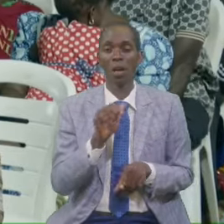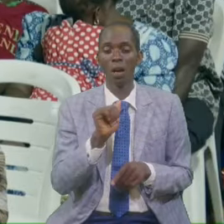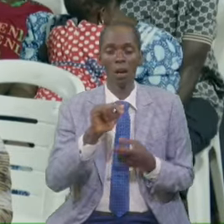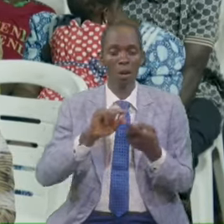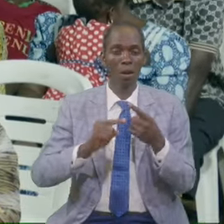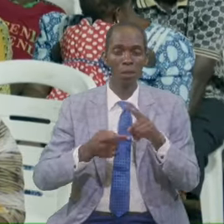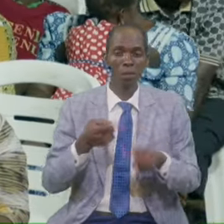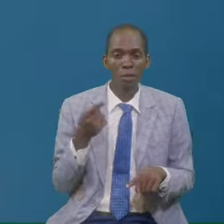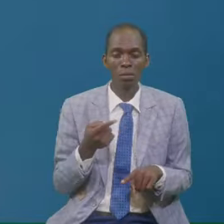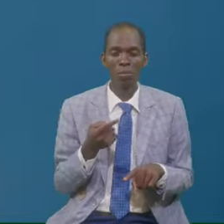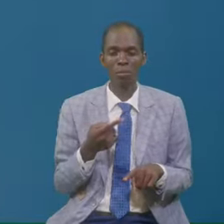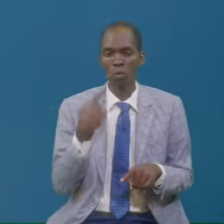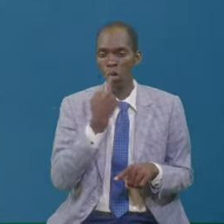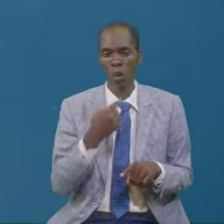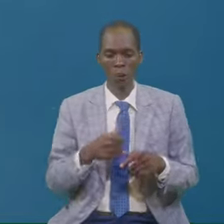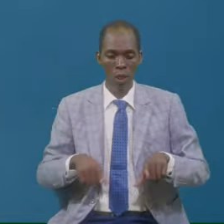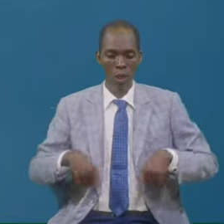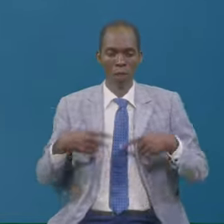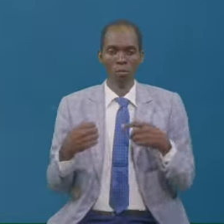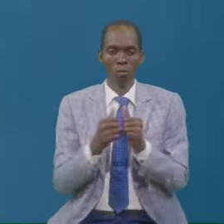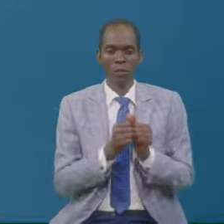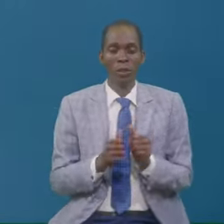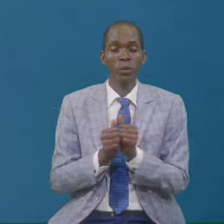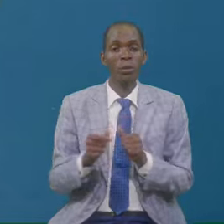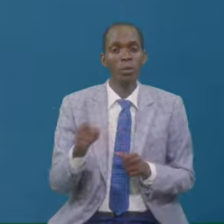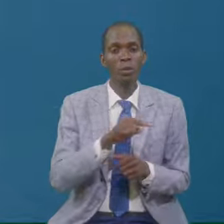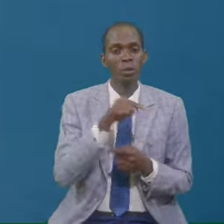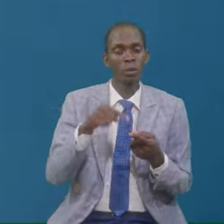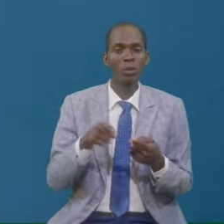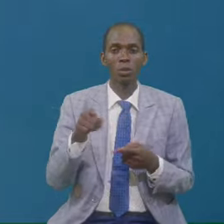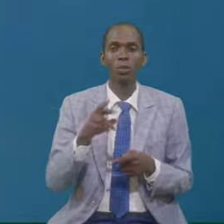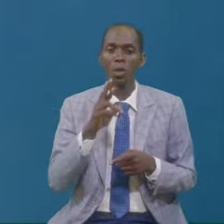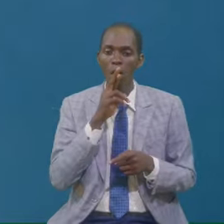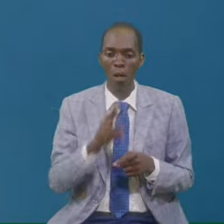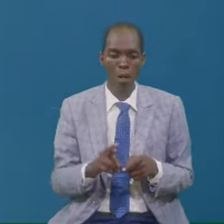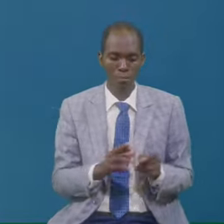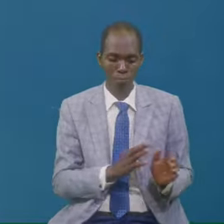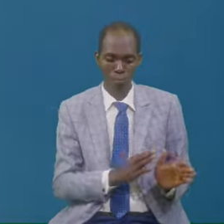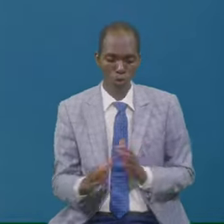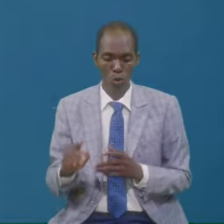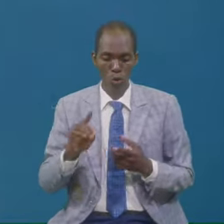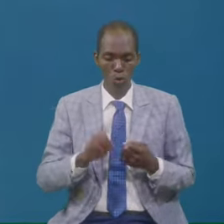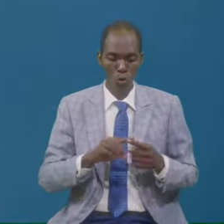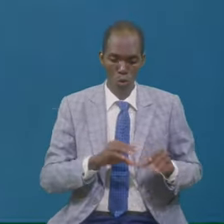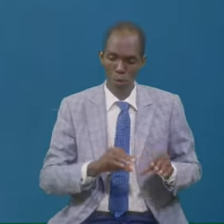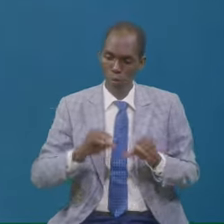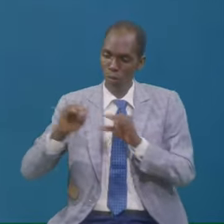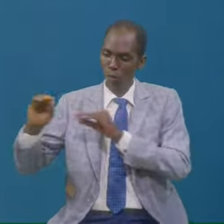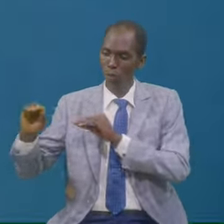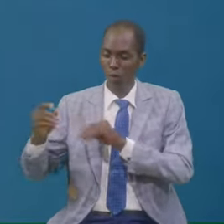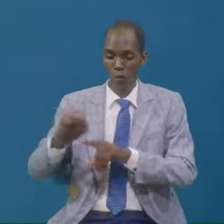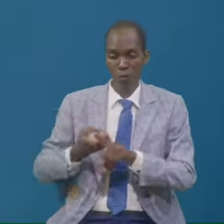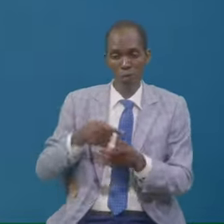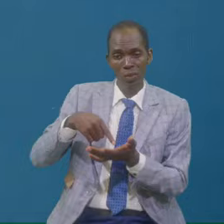సహోదరుడైనా స్నేహితుడైన సహచరి అయినా, when you are about to cross from here to the great beyond, ఎవ్వరు కూడా